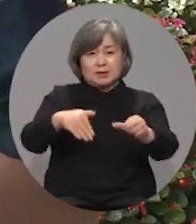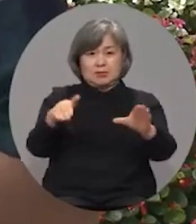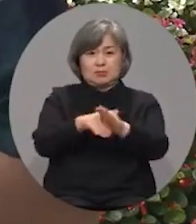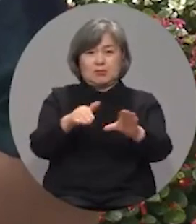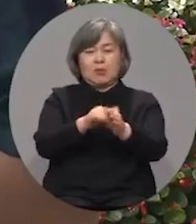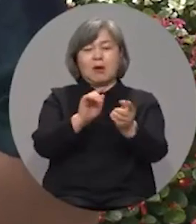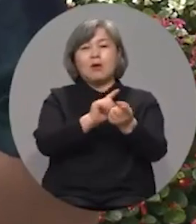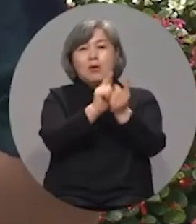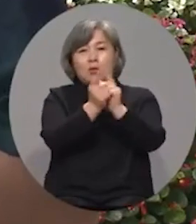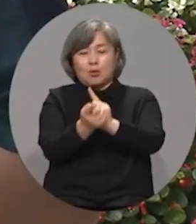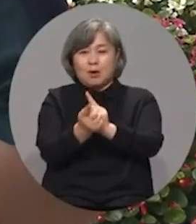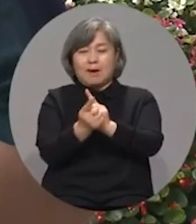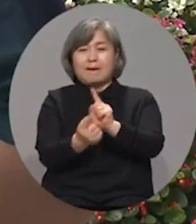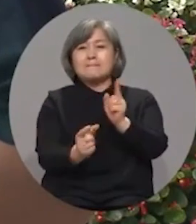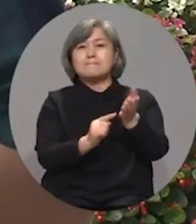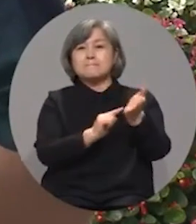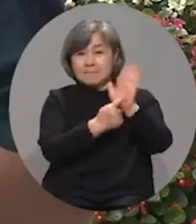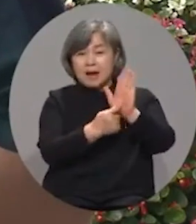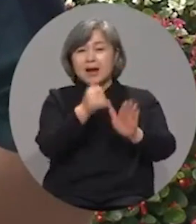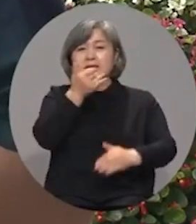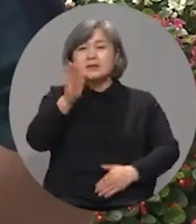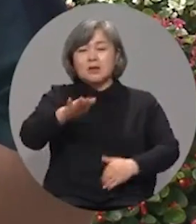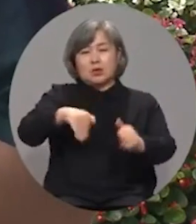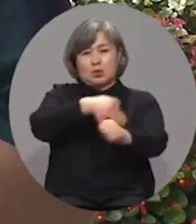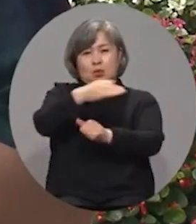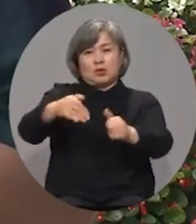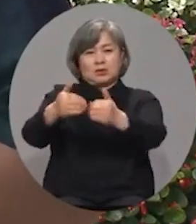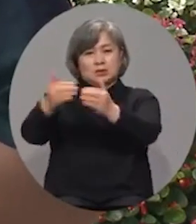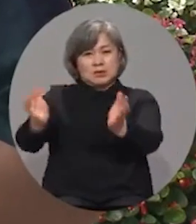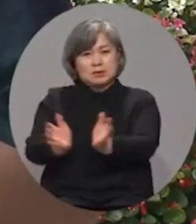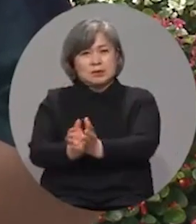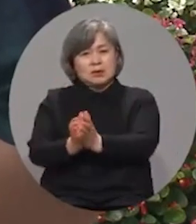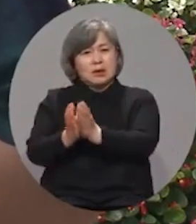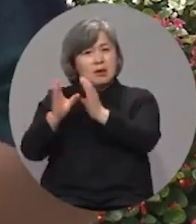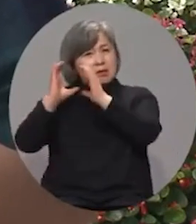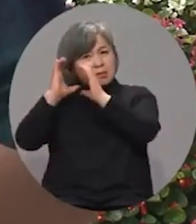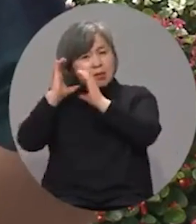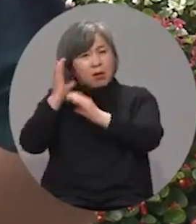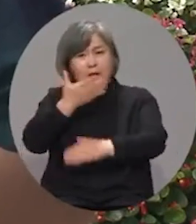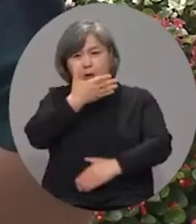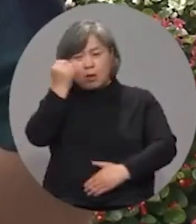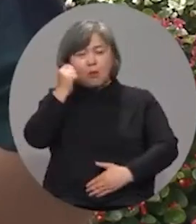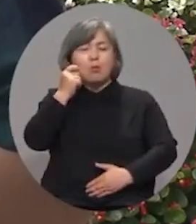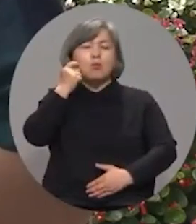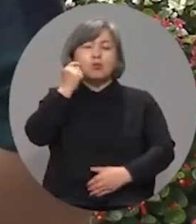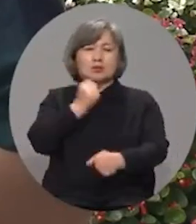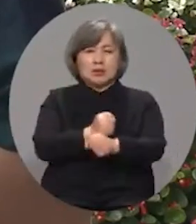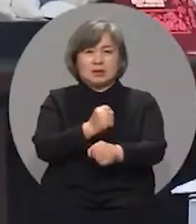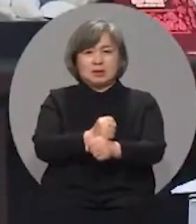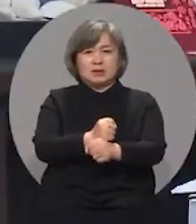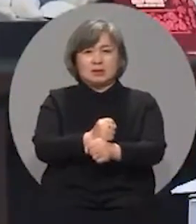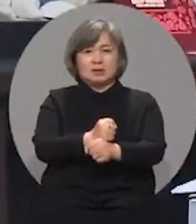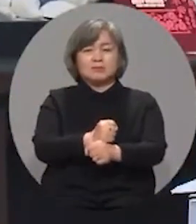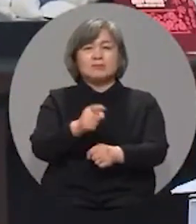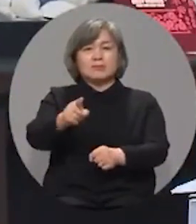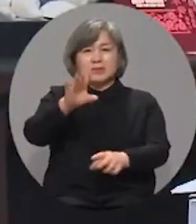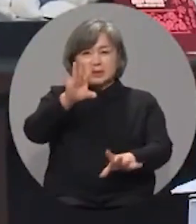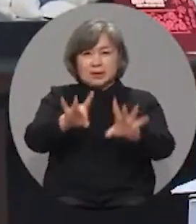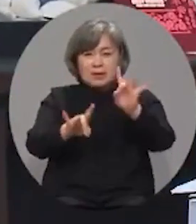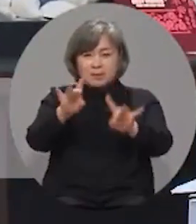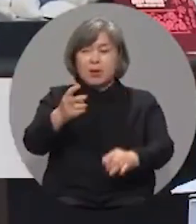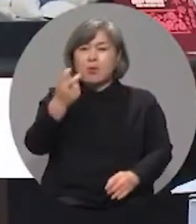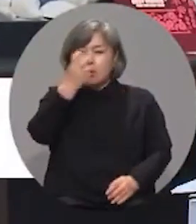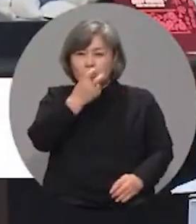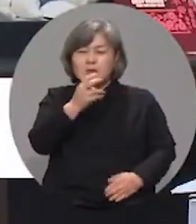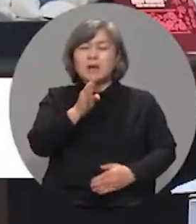의 전환을 내건 만큼 이를 환경단체 요구를 마냥 외면 하기도 쉽지 않은 상황입니다 갯벌의 버전